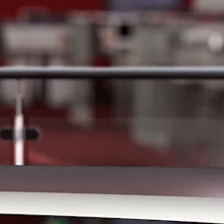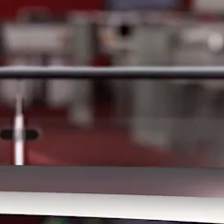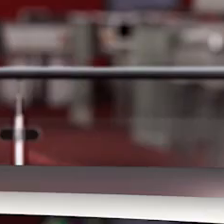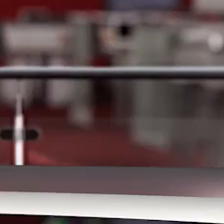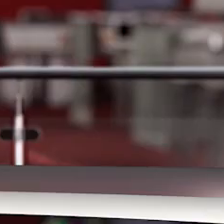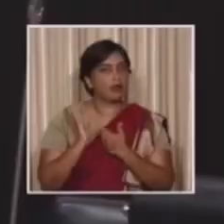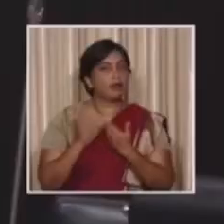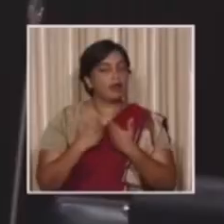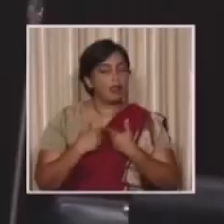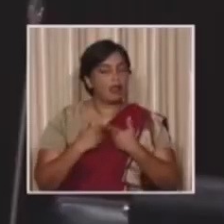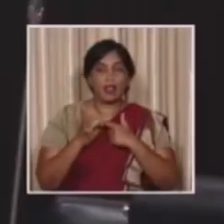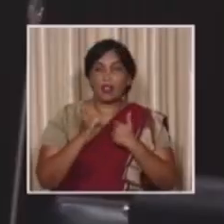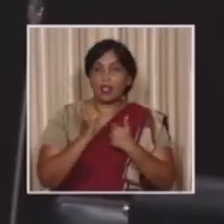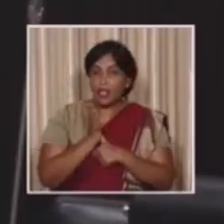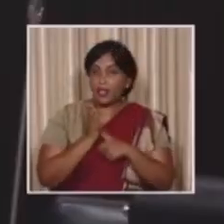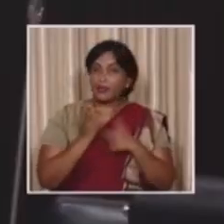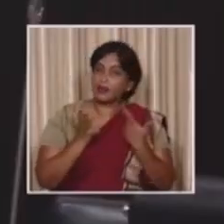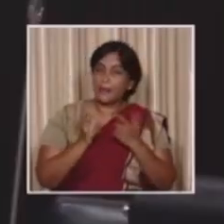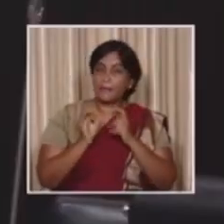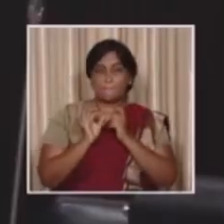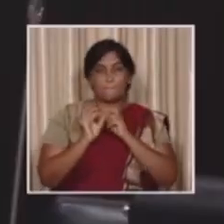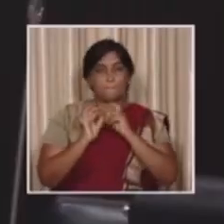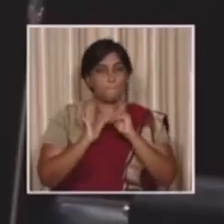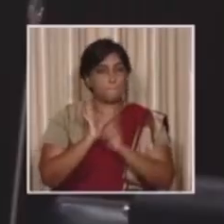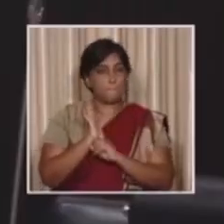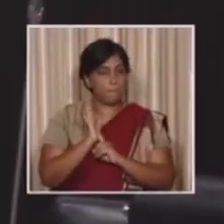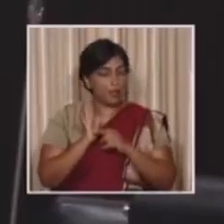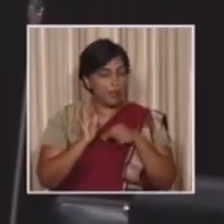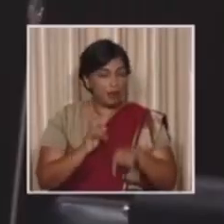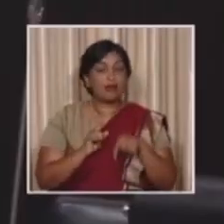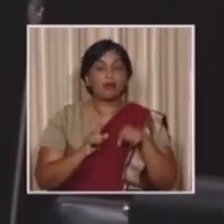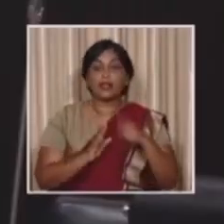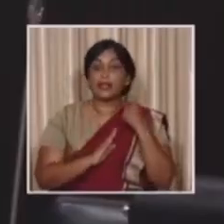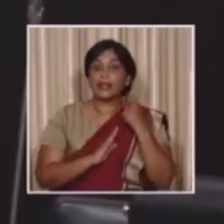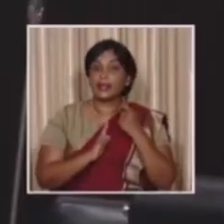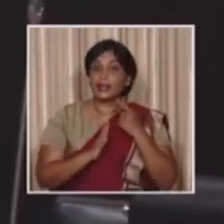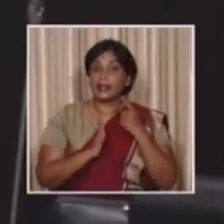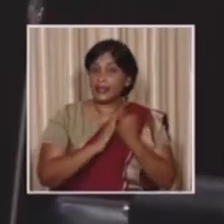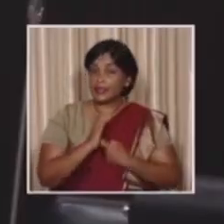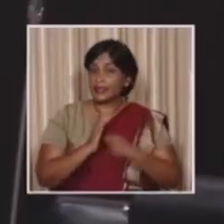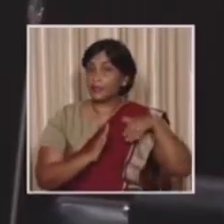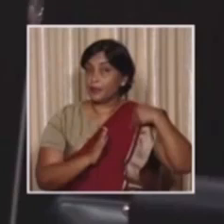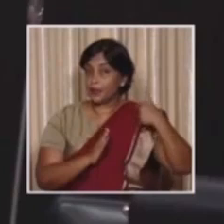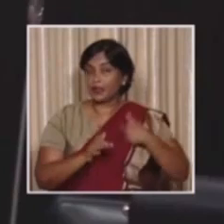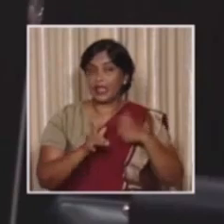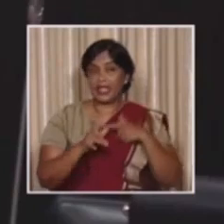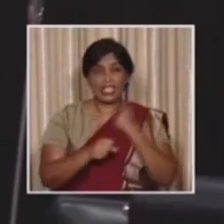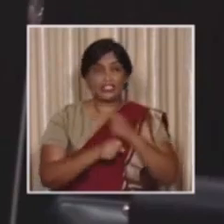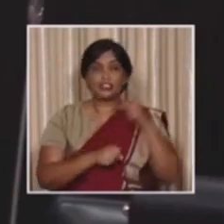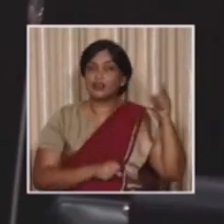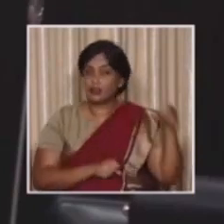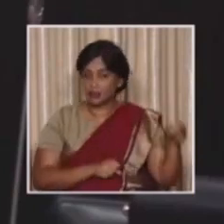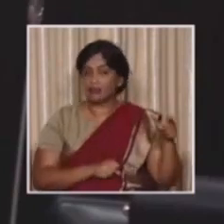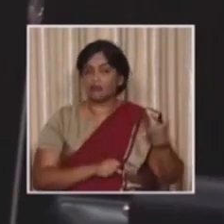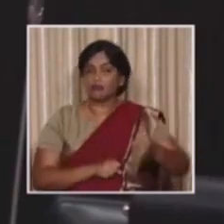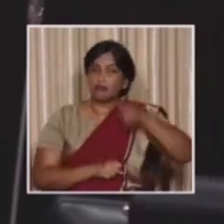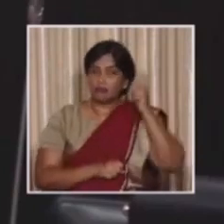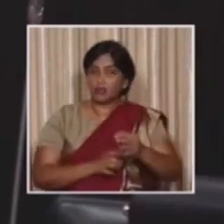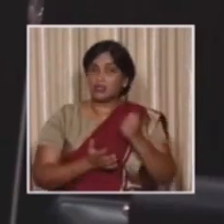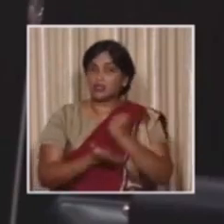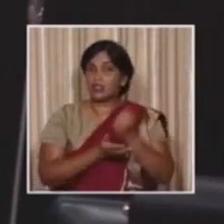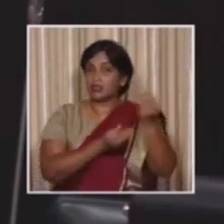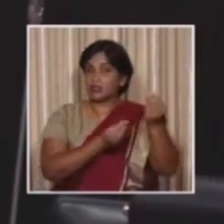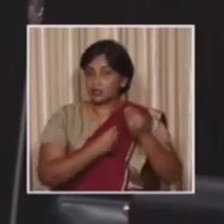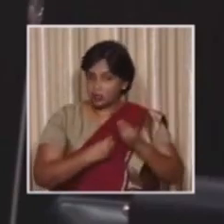தெரிவித்துள்ளார். நிகழ்நிலை காப்பு சட்டம் மூலம் நீதிமன்றத்தின் உத்தரவை மீறி நிறைவேற்றப்பட்டுள்ளதாக கூறப்படும் விடயம் உண்மைக்கு புறம்பானது